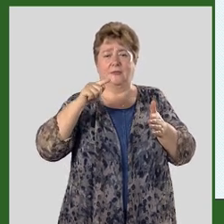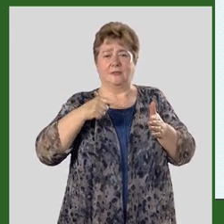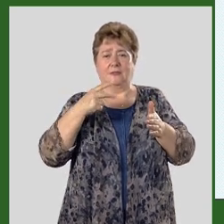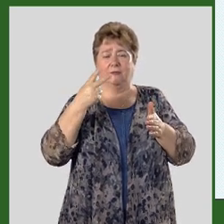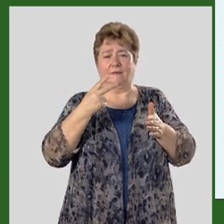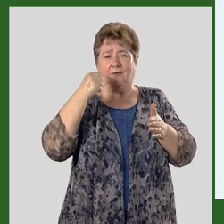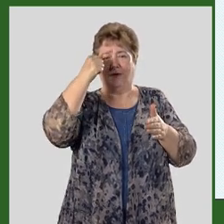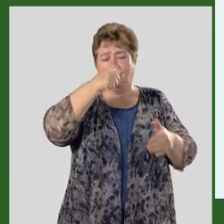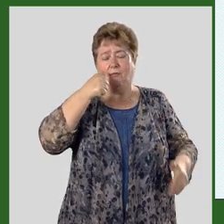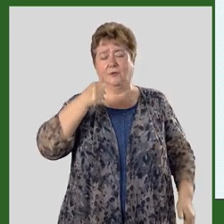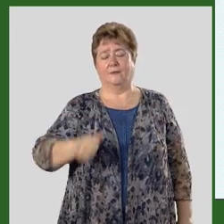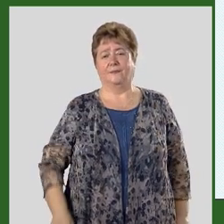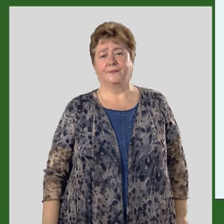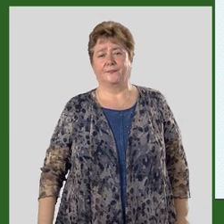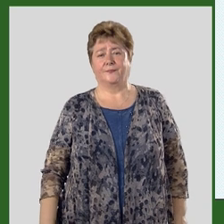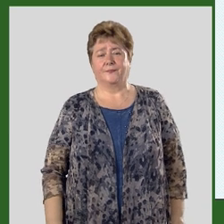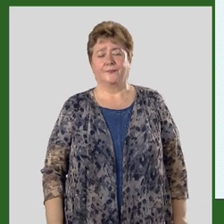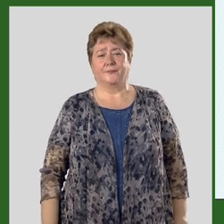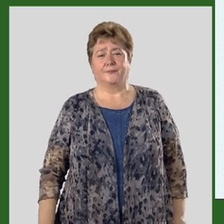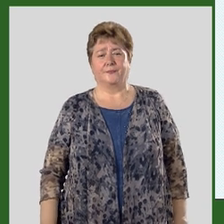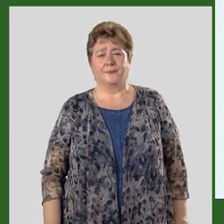72,2 года.